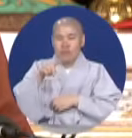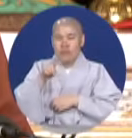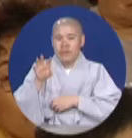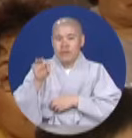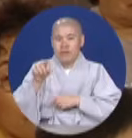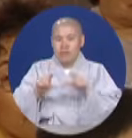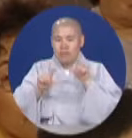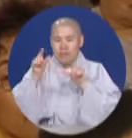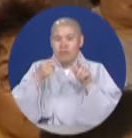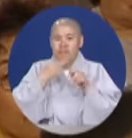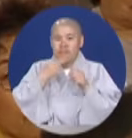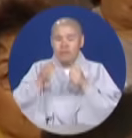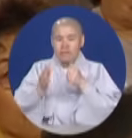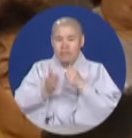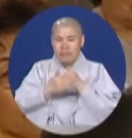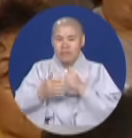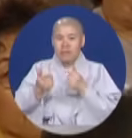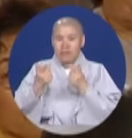그렇습니다.